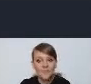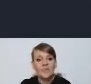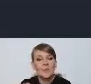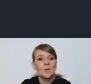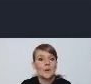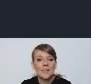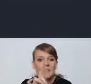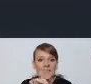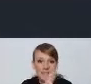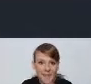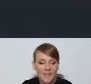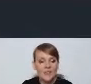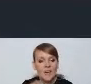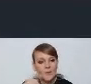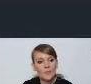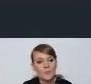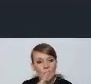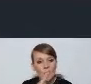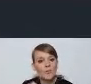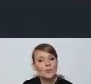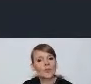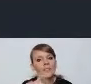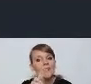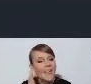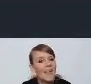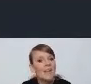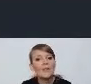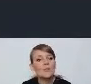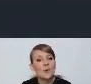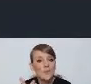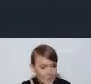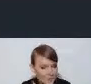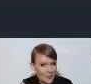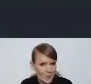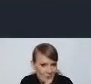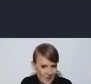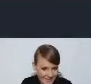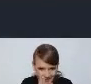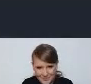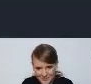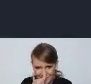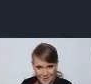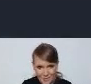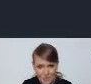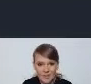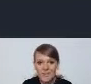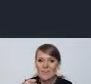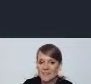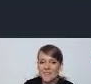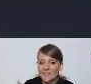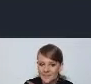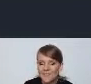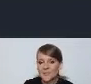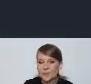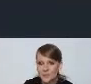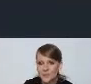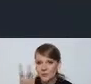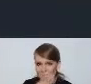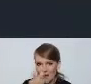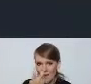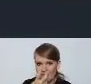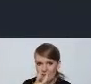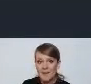powiedzieć o jednym przedsięwzięciu w Zgierzu, bo byłoby źle, gdybym tego nie zrobił. Tym bardziej, że ono jest i jednym z ciekawszych przedsięwzięć, i